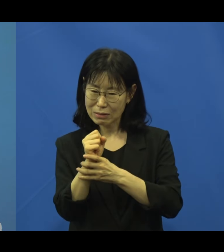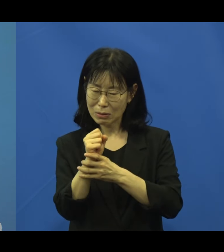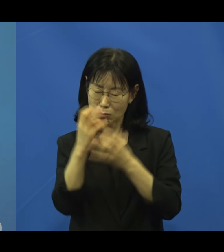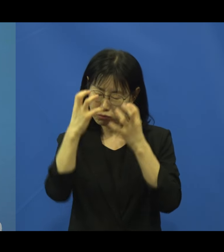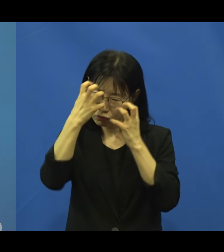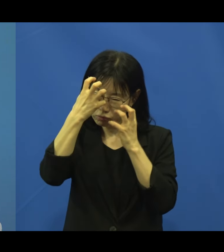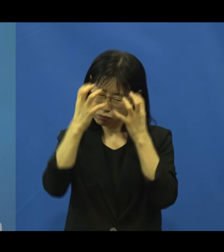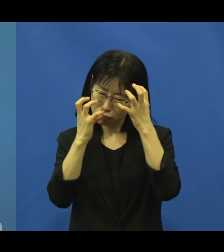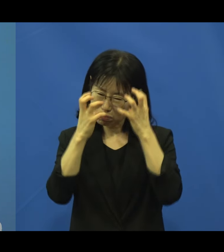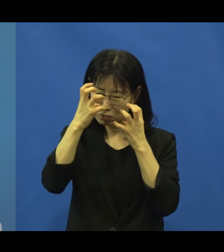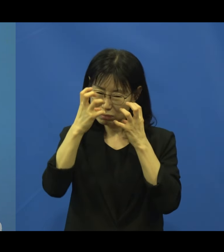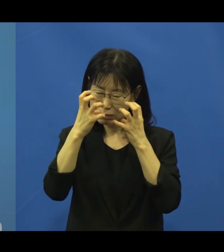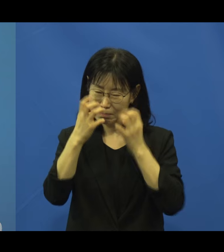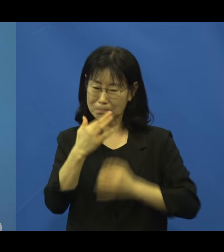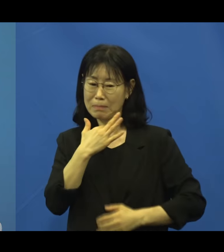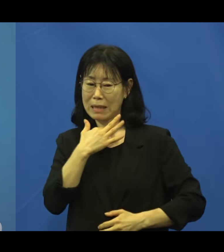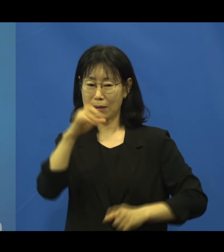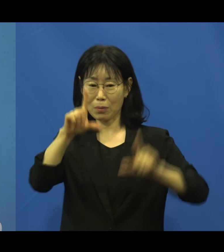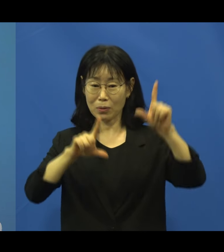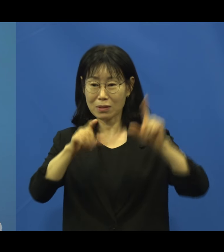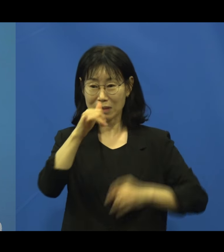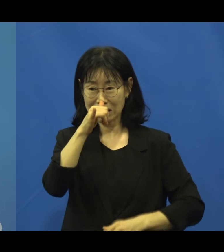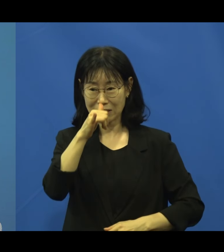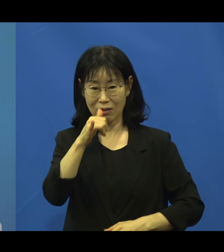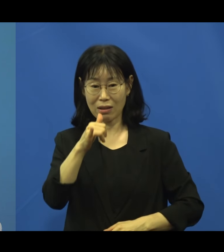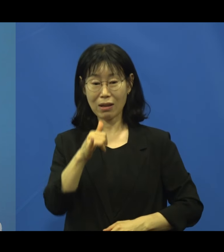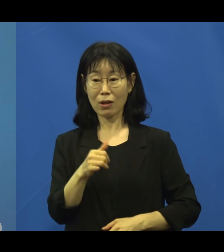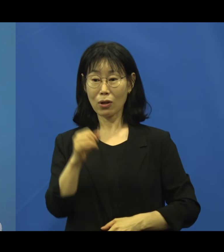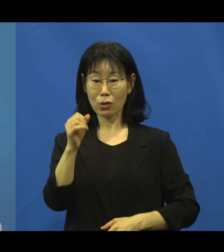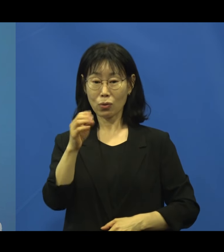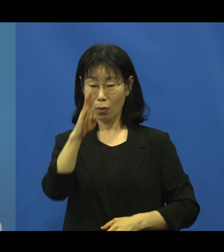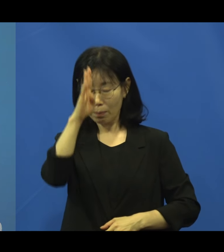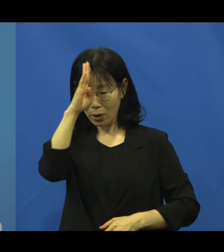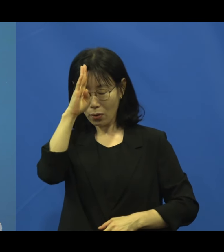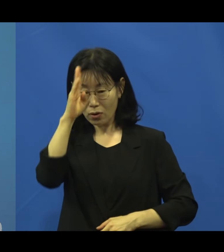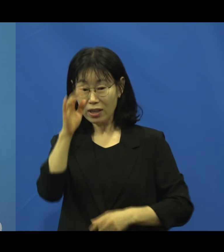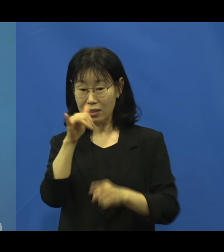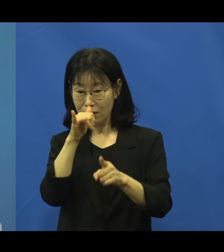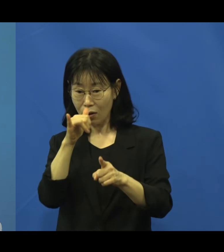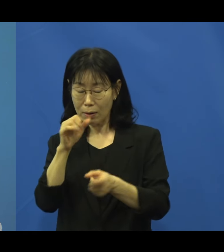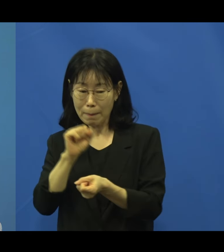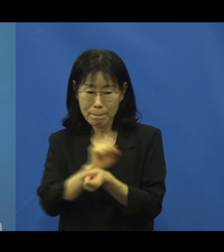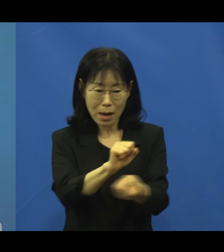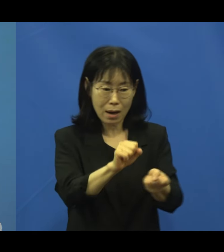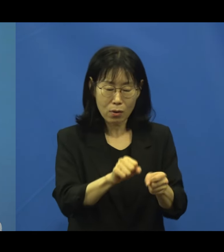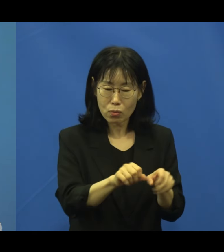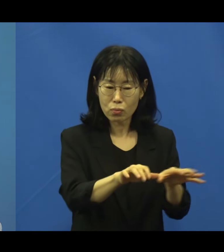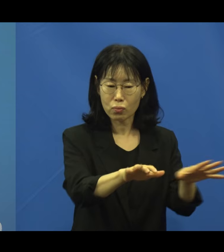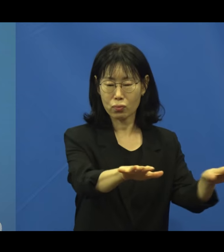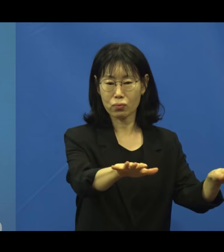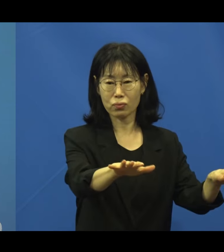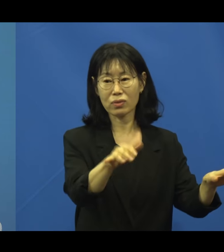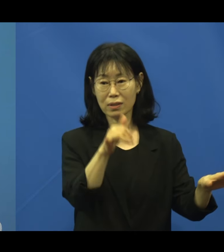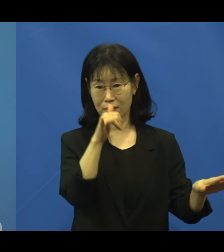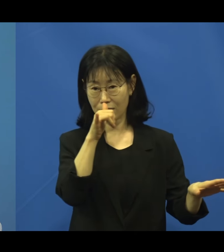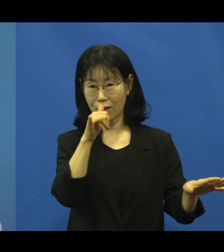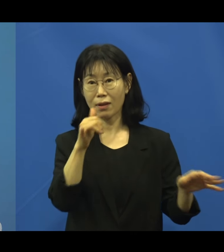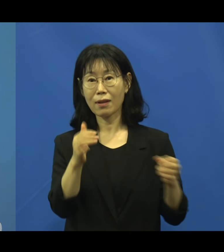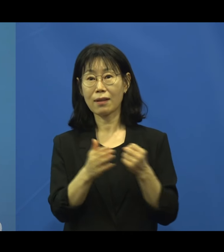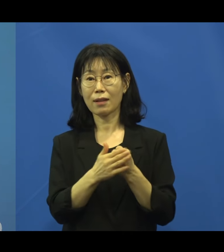하고, 그리고 그 사회로부터 전염성 때문에 이제 격리를 시키기도 하고. 그러니까 이거는 이 병이